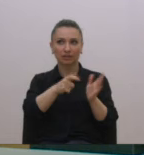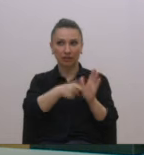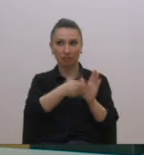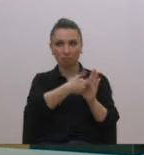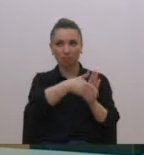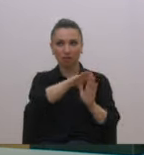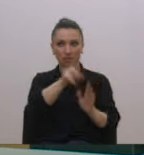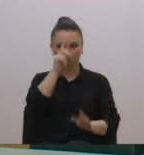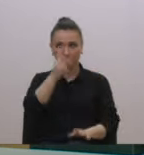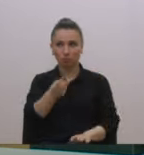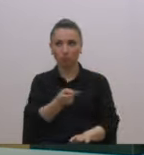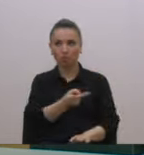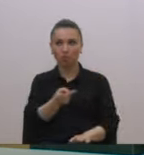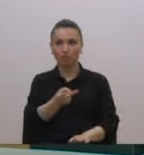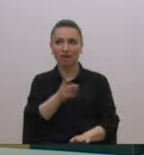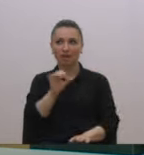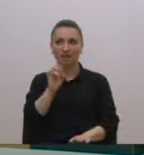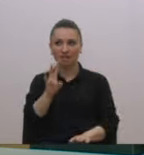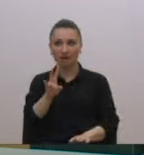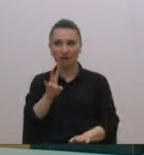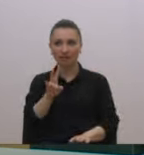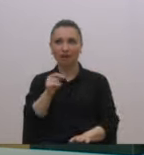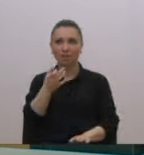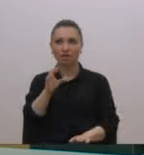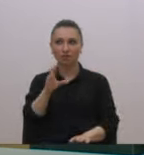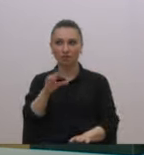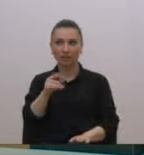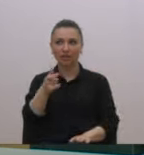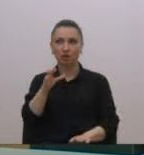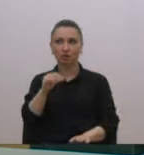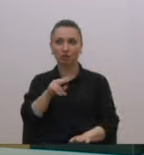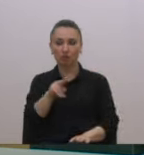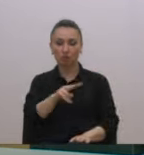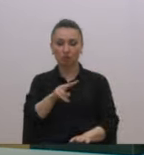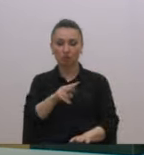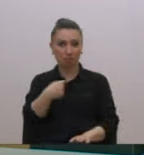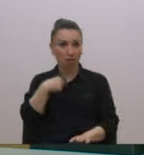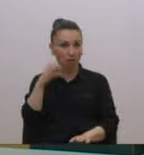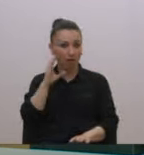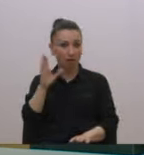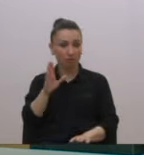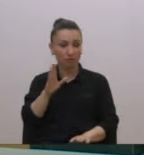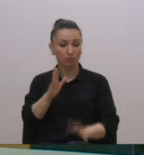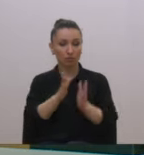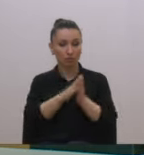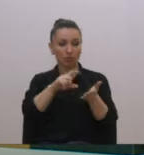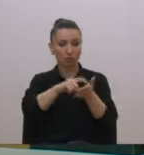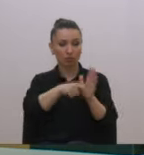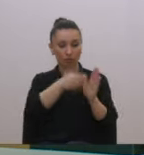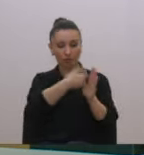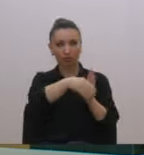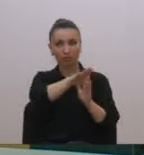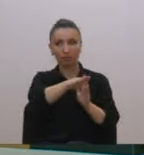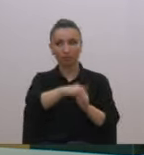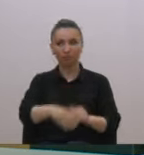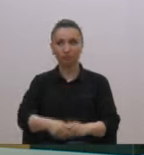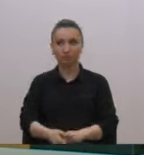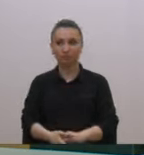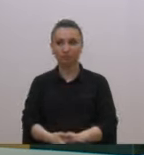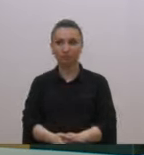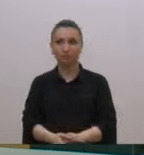ლევან, ბატონო გიორგი. ლევან ხაბეიშვილი. არ მისმის. მანდატურს ხო დაატოვებინეთ დარბაზი ლევან ხაბეიშვილს, გიორგი